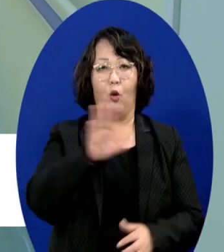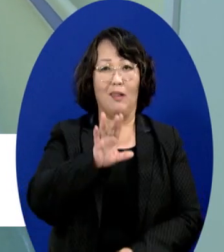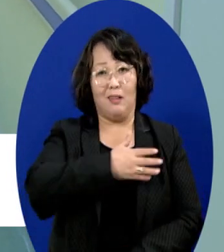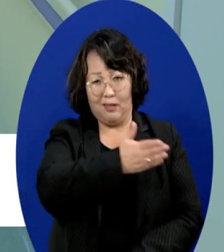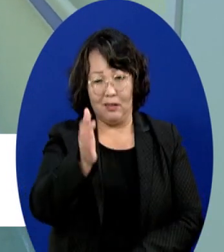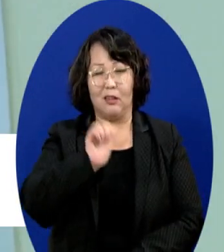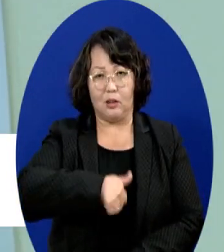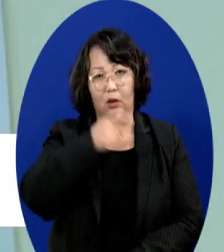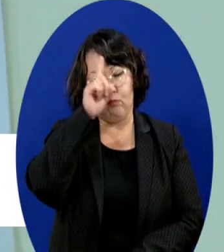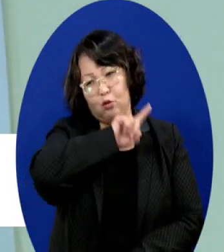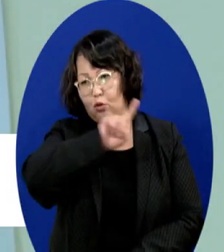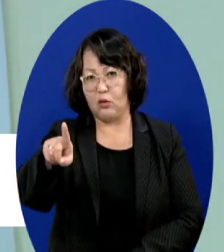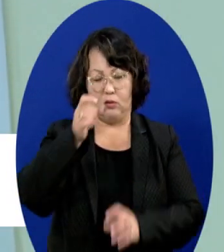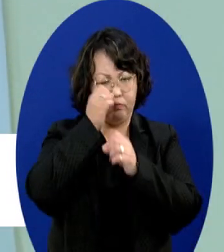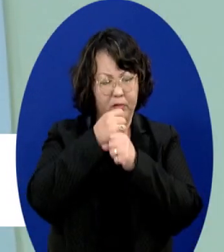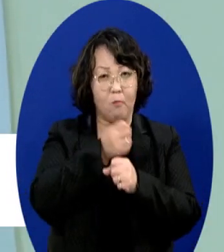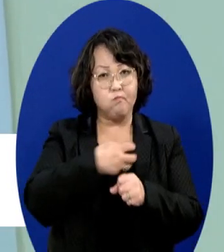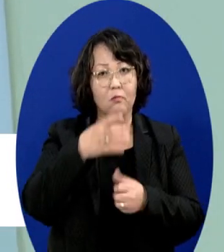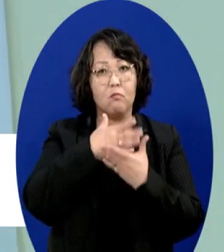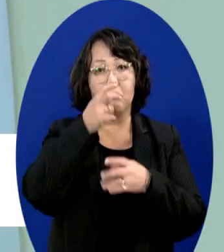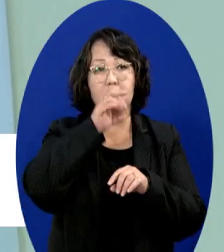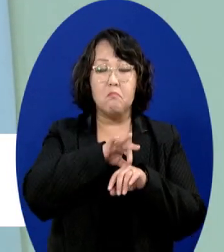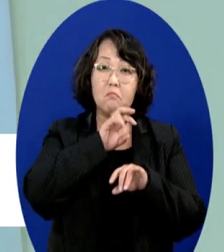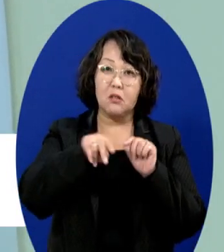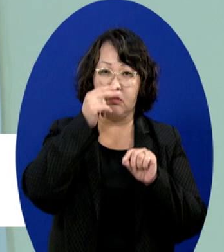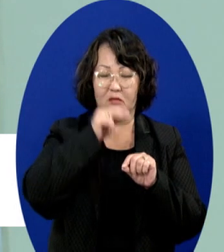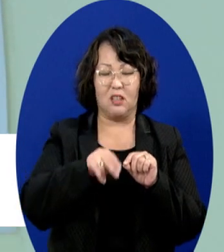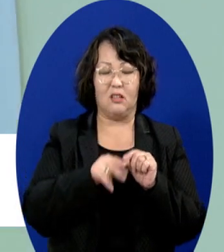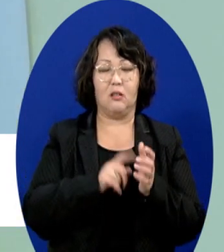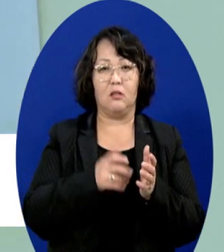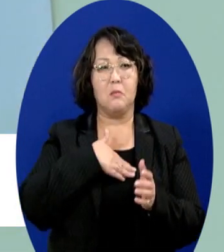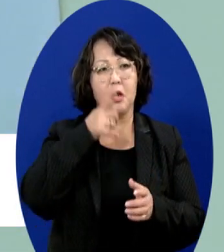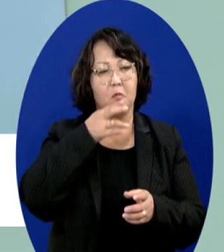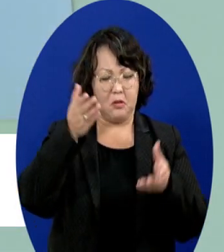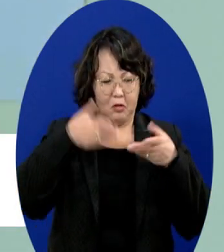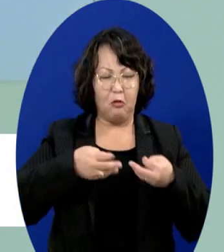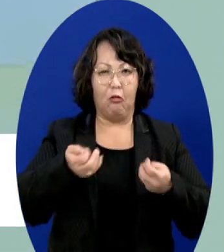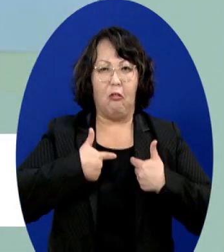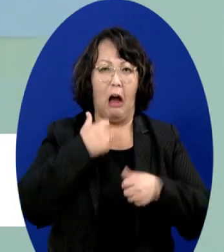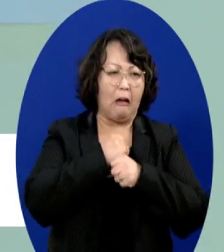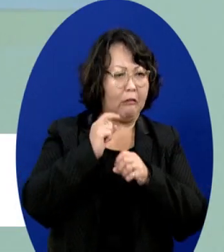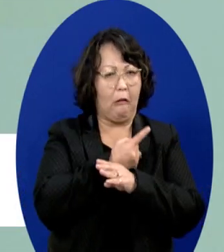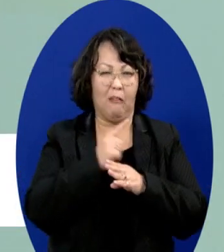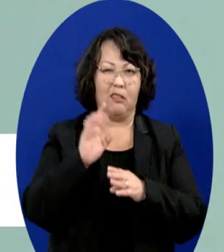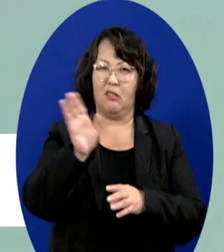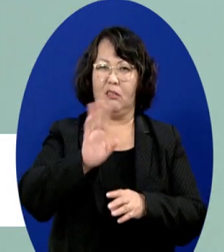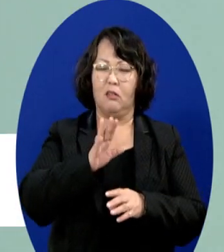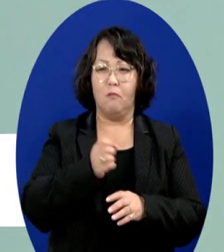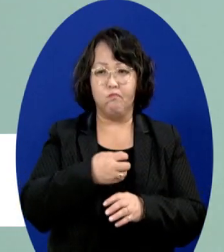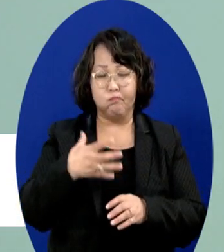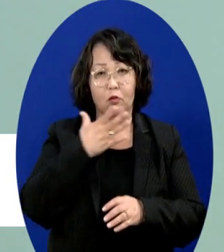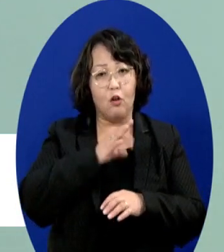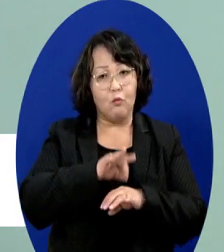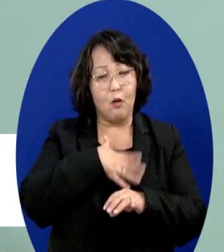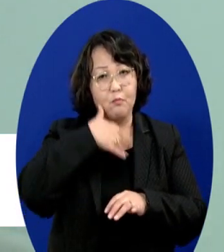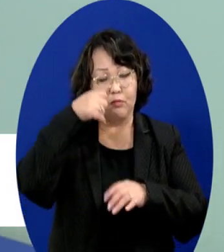хэрэгжүүлэх шаардлагатай байна. Шахуу ажлын хуваартаа түүртэн завгүй гэдэг шалтгаанаар өөрийн эрүүл мэндийг орхигдуулж болохгүйг өнгөрсөн оны хавдраар өвчлөхсдийн статистик